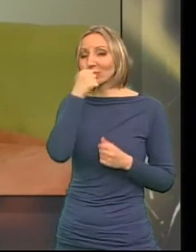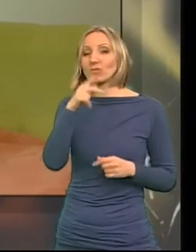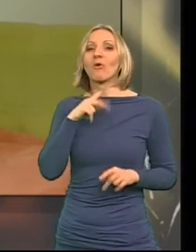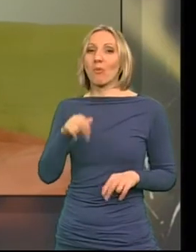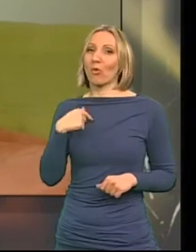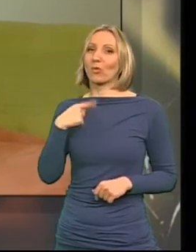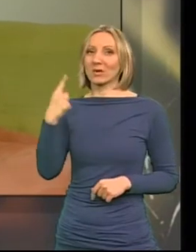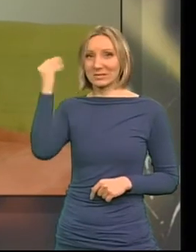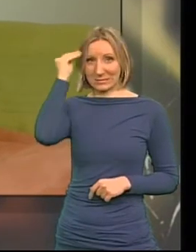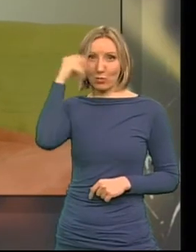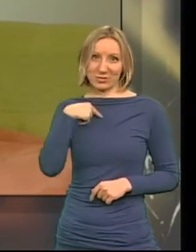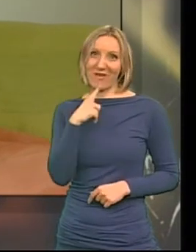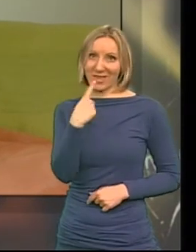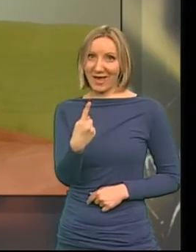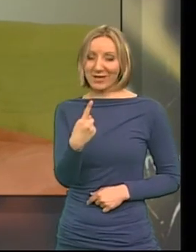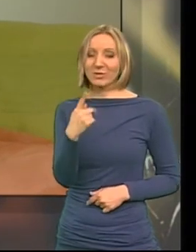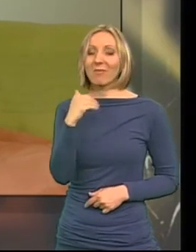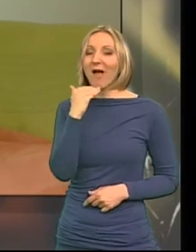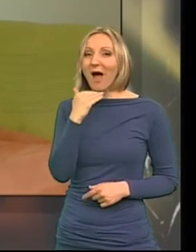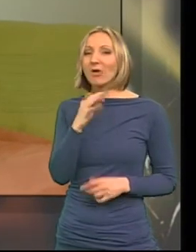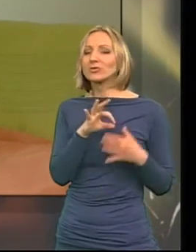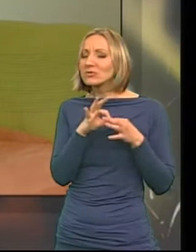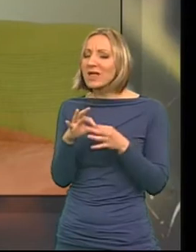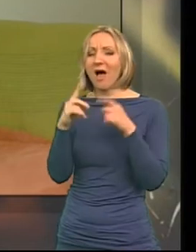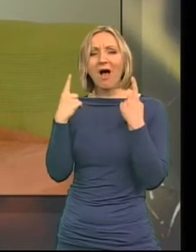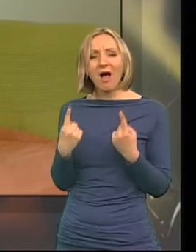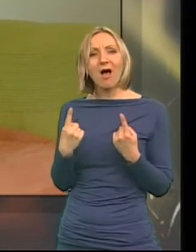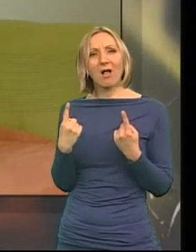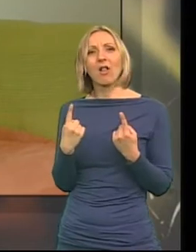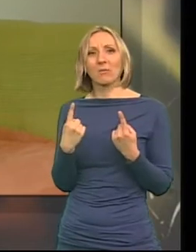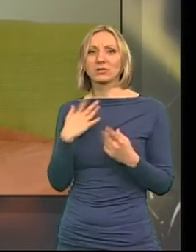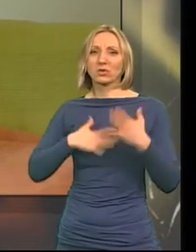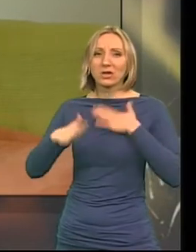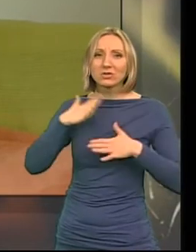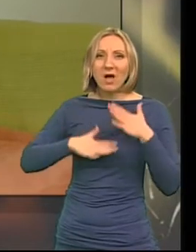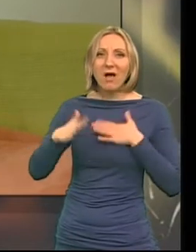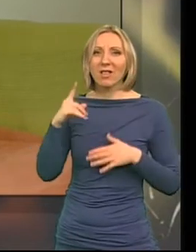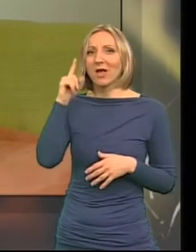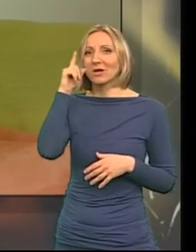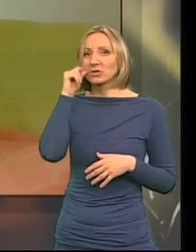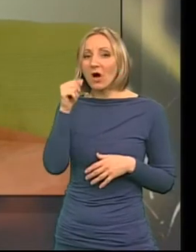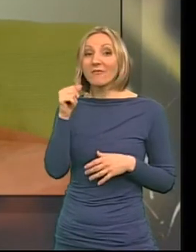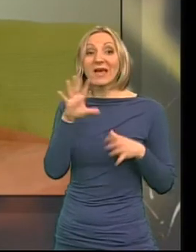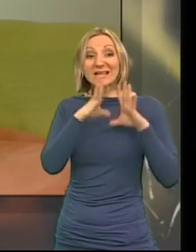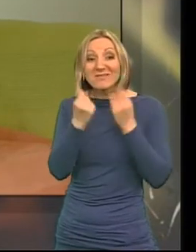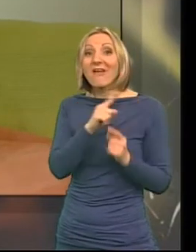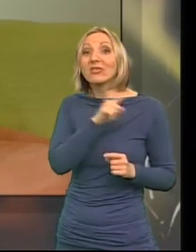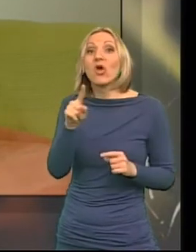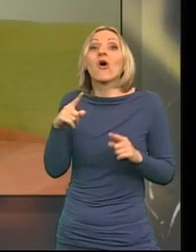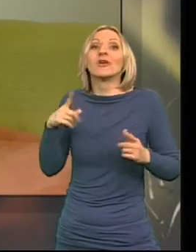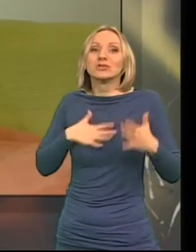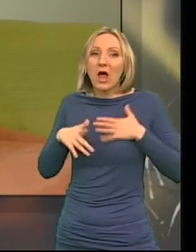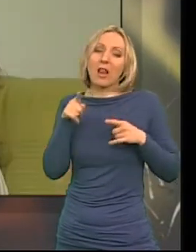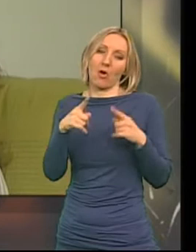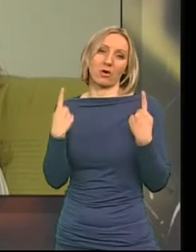iz iskustva da kažem. Iako su stalno prisutne te neke želje, jer čovjek sve dok želi, on zapravo